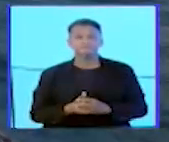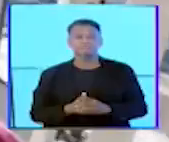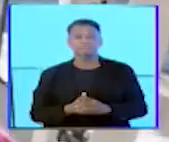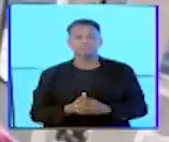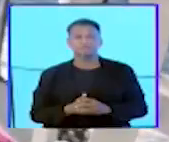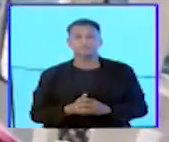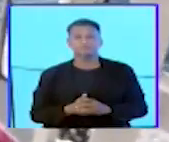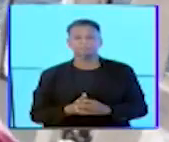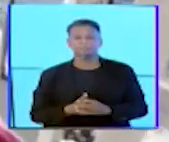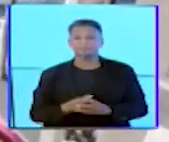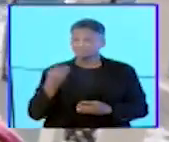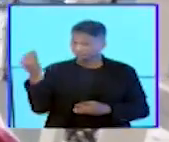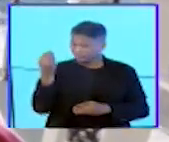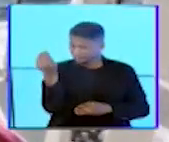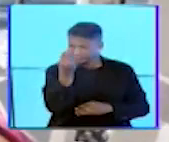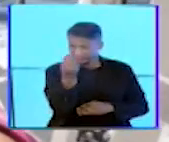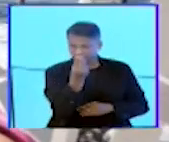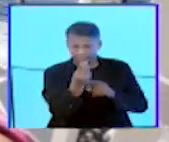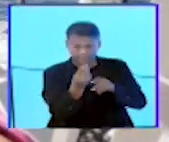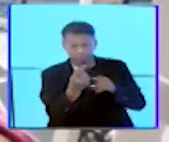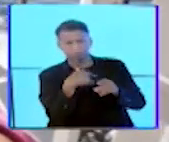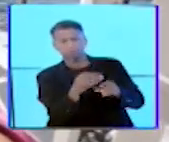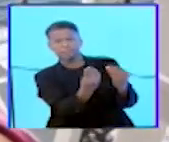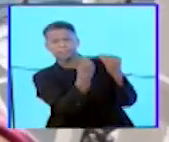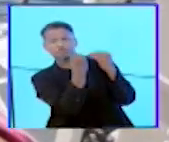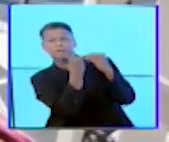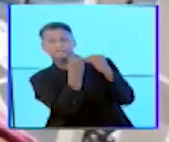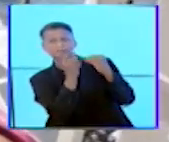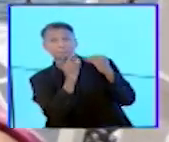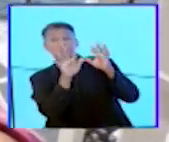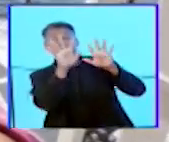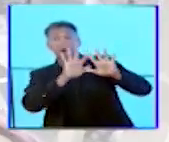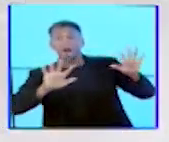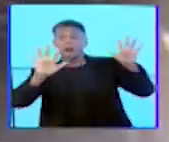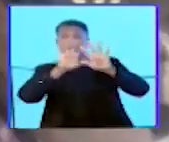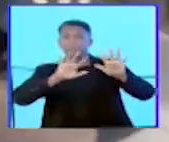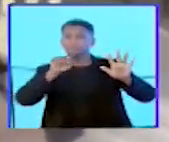Perjalanan ini mengajarkan saya bahwa alam merupakan penopang kehidupan.